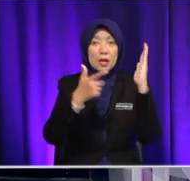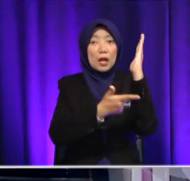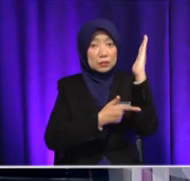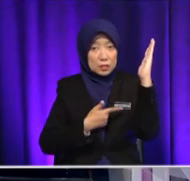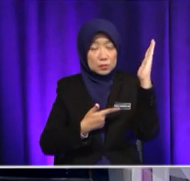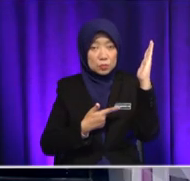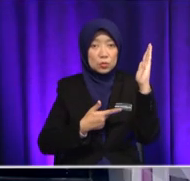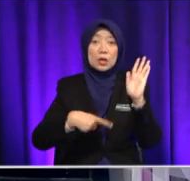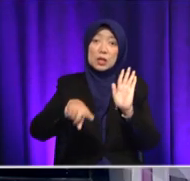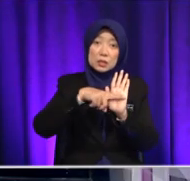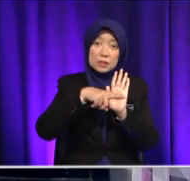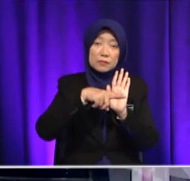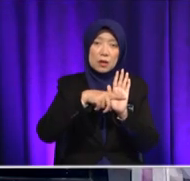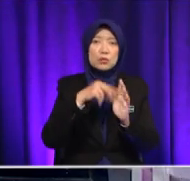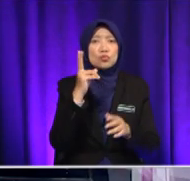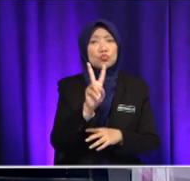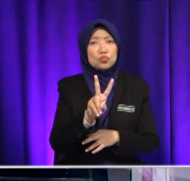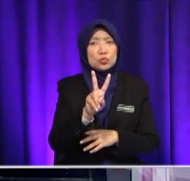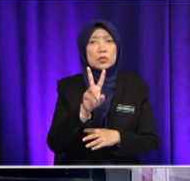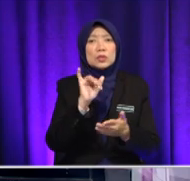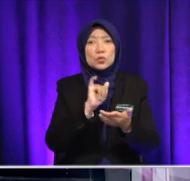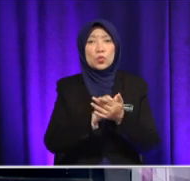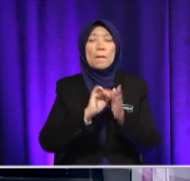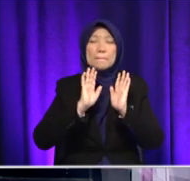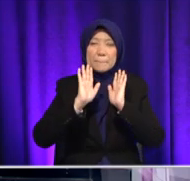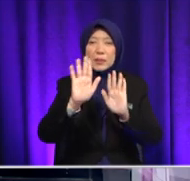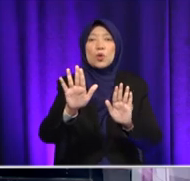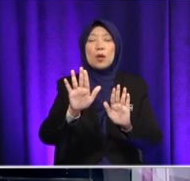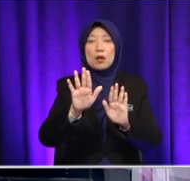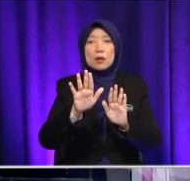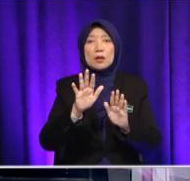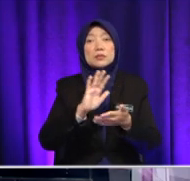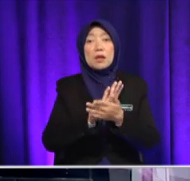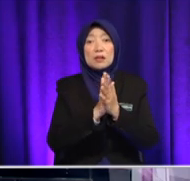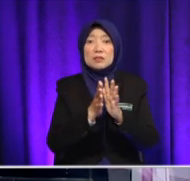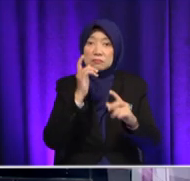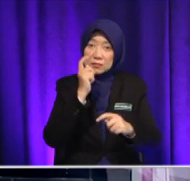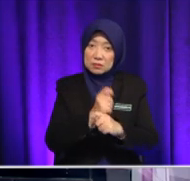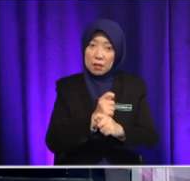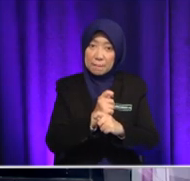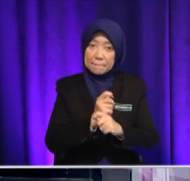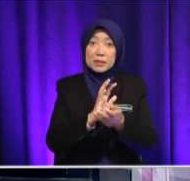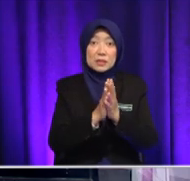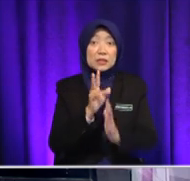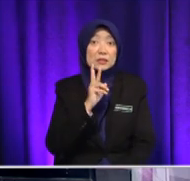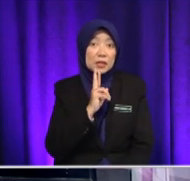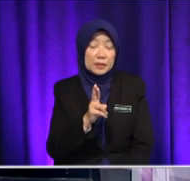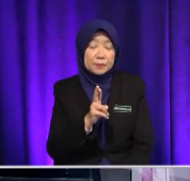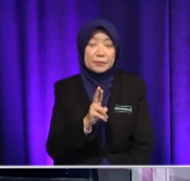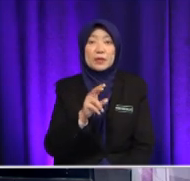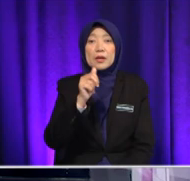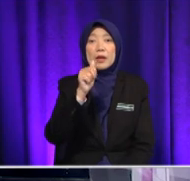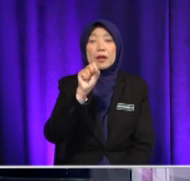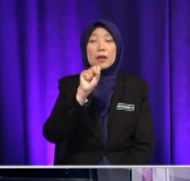bercas negatif. Yeah. So kedua-duanya bertembung, menolak antara satu sama lain. So dia kekal. Kalau asid, dia satu